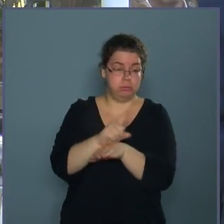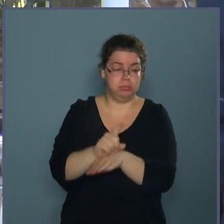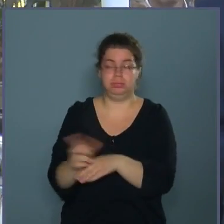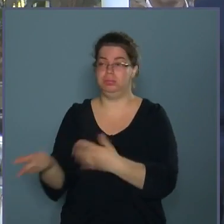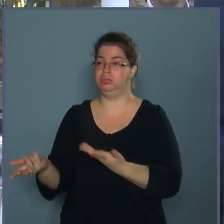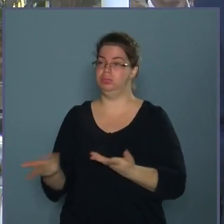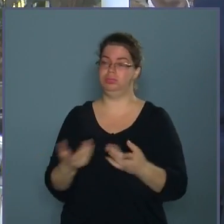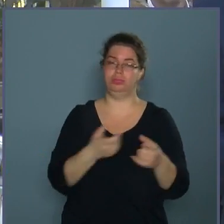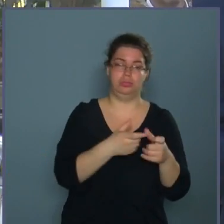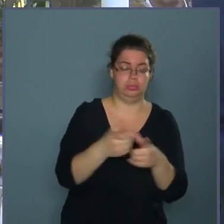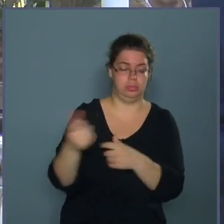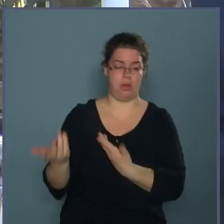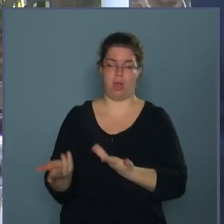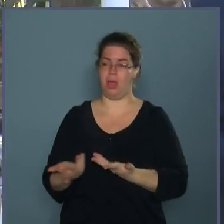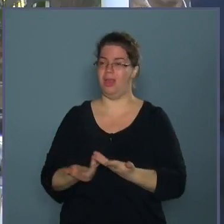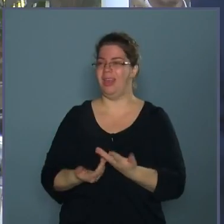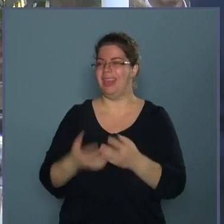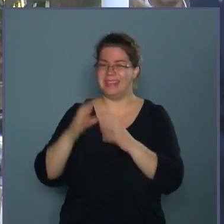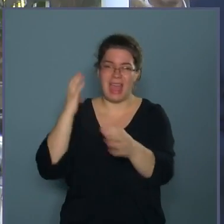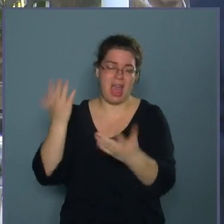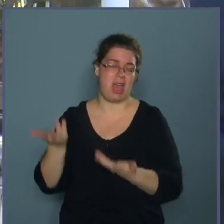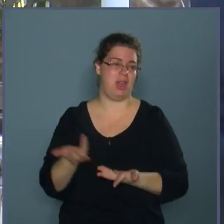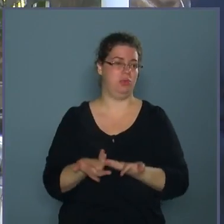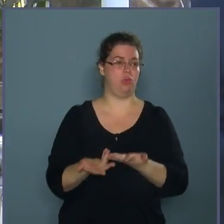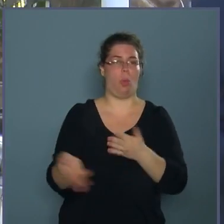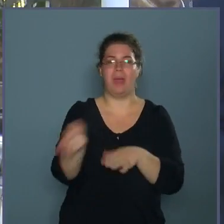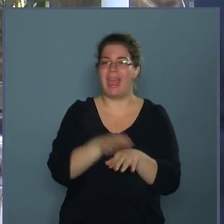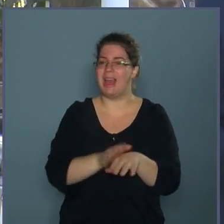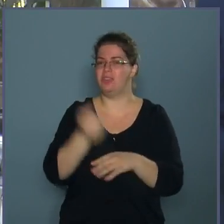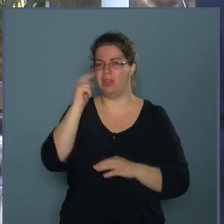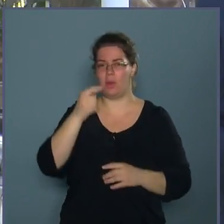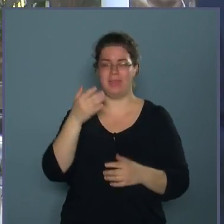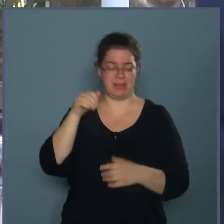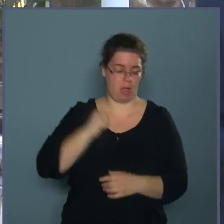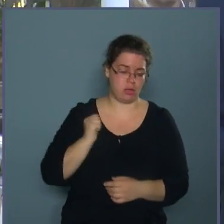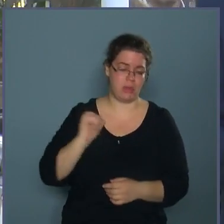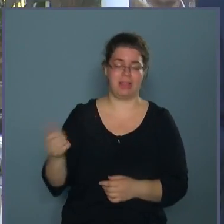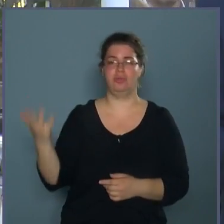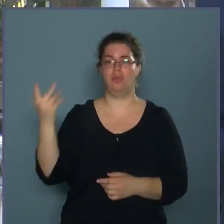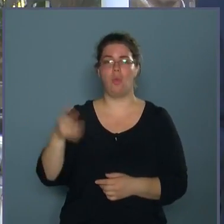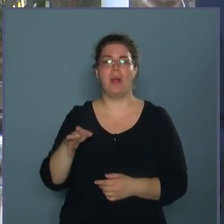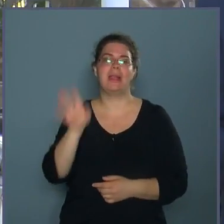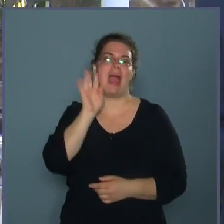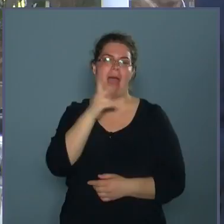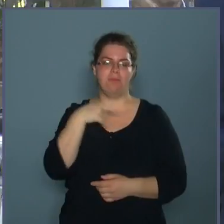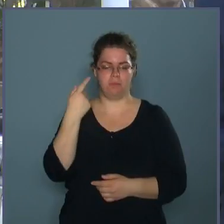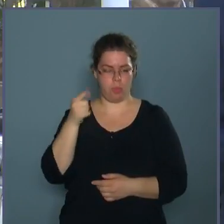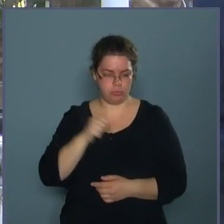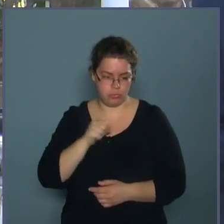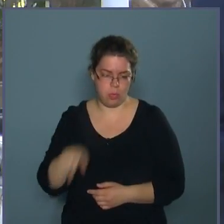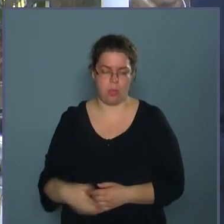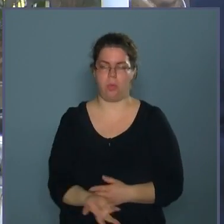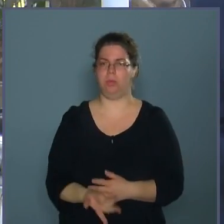szétlőtt sorozatvetők, kilőtt teherautó, elesett szovjet katonák és volt ávósok borították a papírgyártól